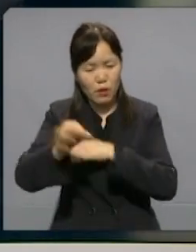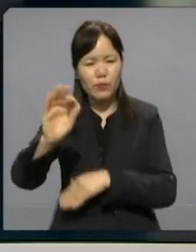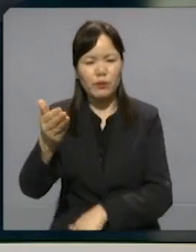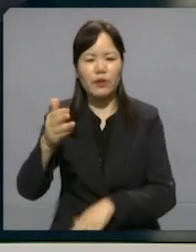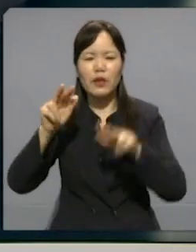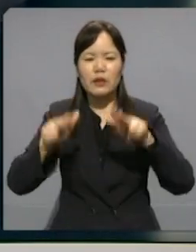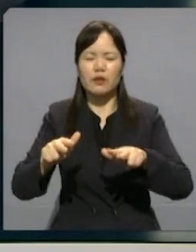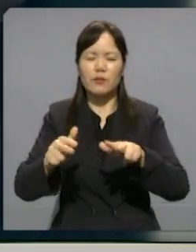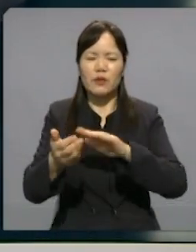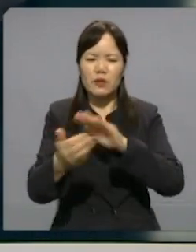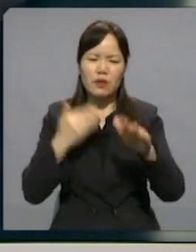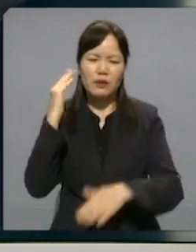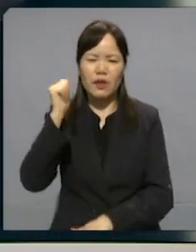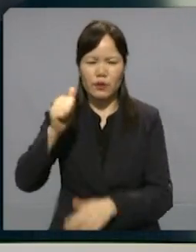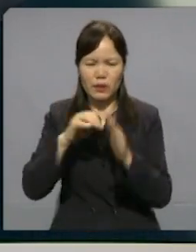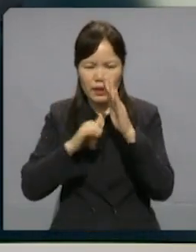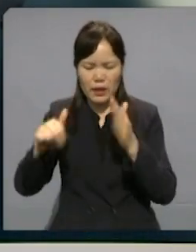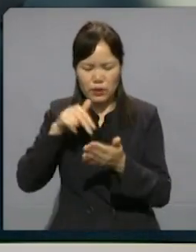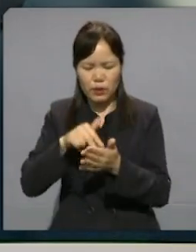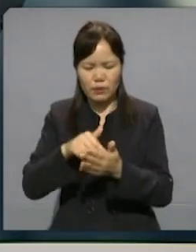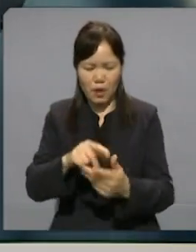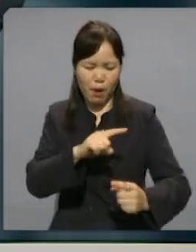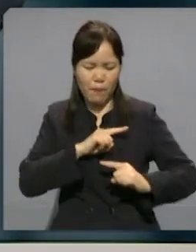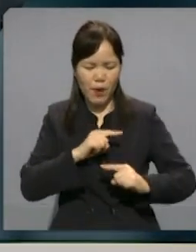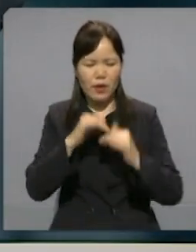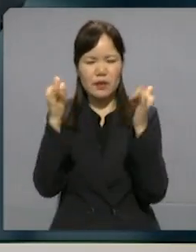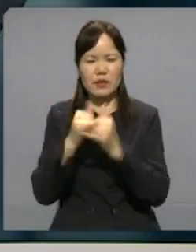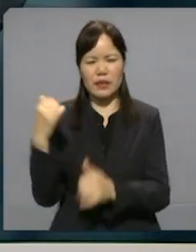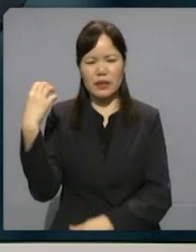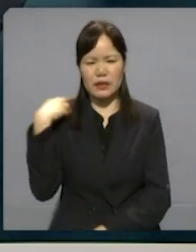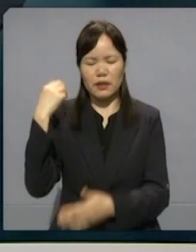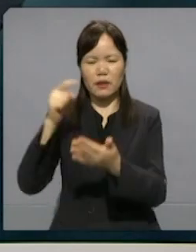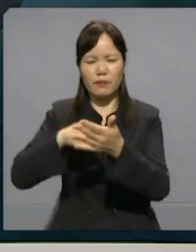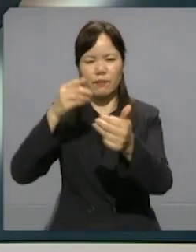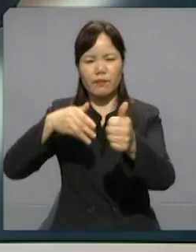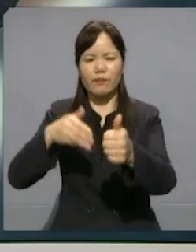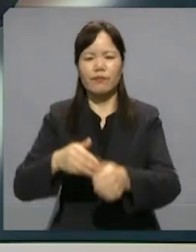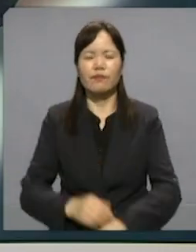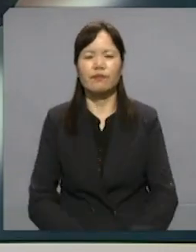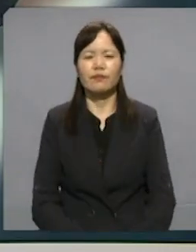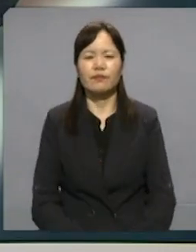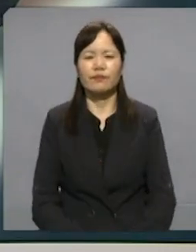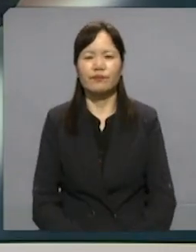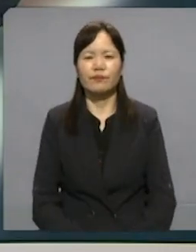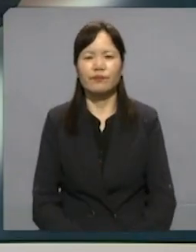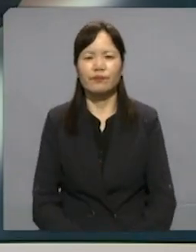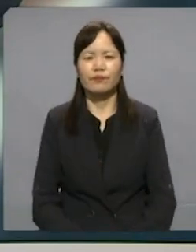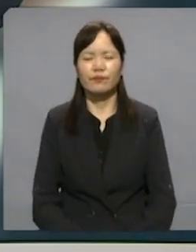이제라도 전직 대통령 일가로서의 명예와 사회적 책임을 촉구합니다. 앵커 포커스였습니다.